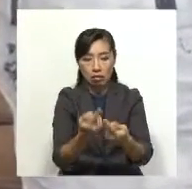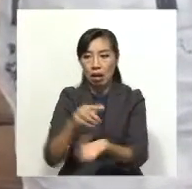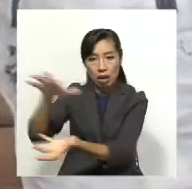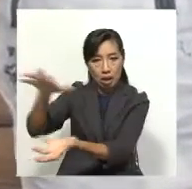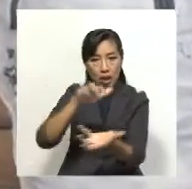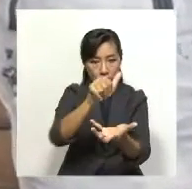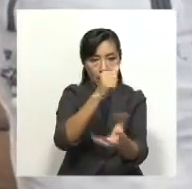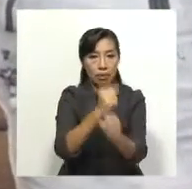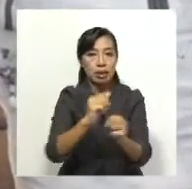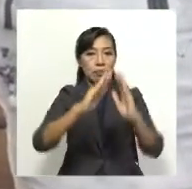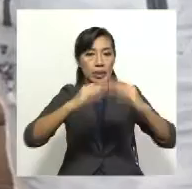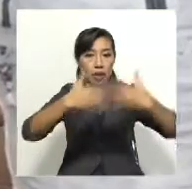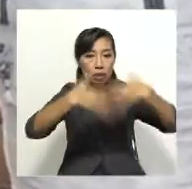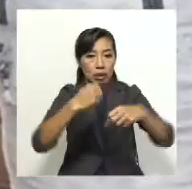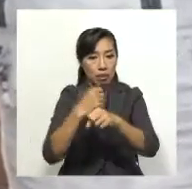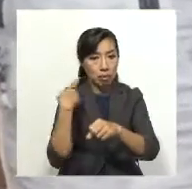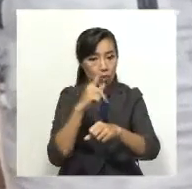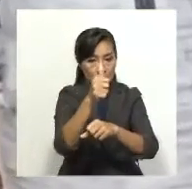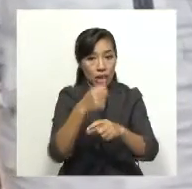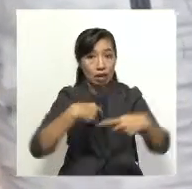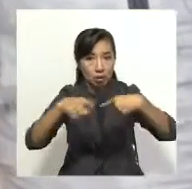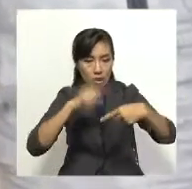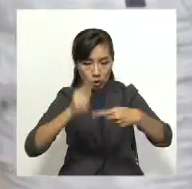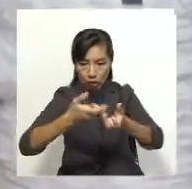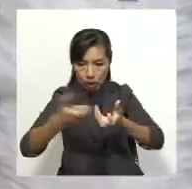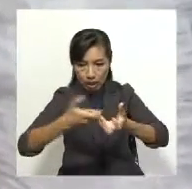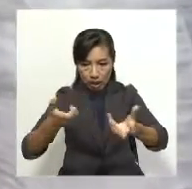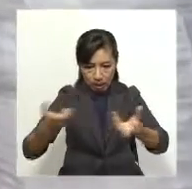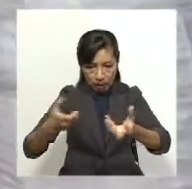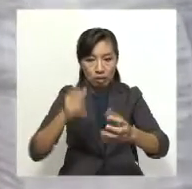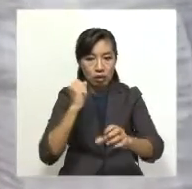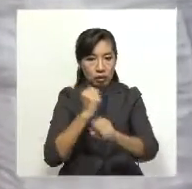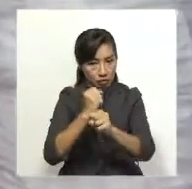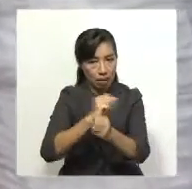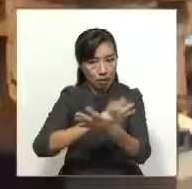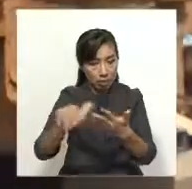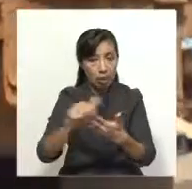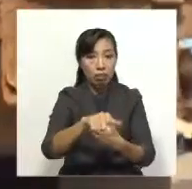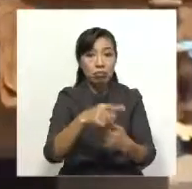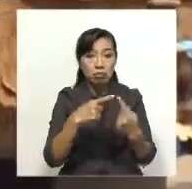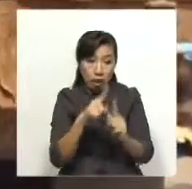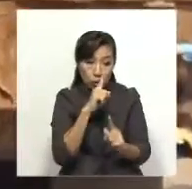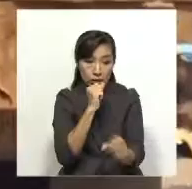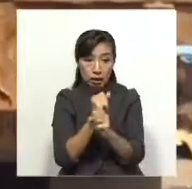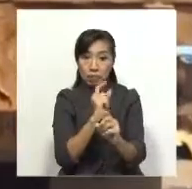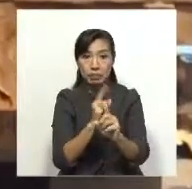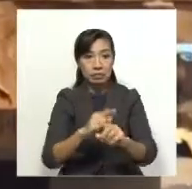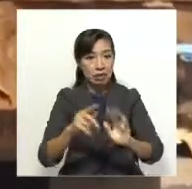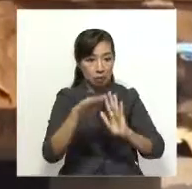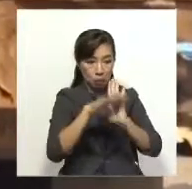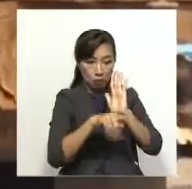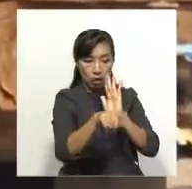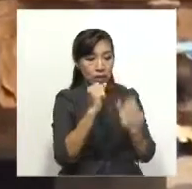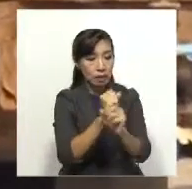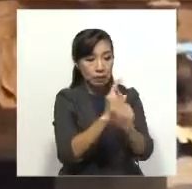ท่านั้นค่ะเศษพลาสติกก็ต้องแยกประเภทไม่ปะปนกันและทำความสะอาดถ้าหากว่าผิดเงื่อนไขเนี่ยบริษัทผู้นำเข้าจ